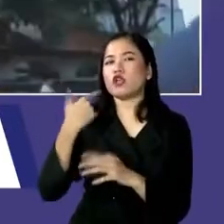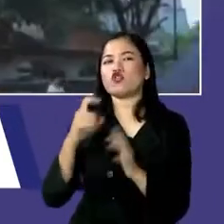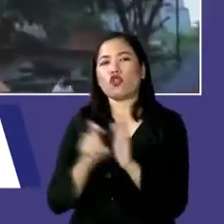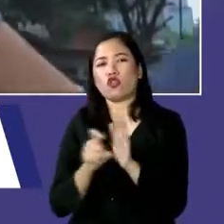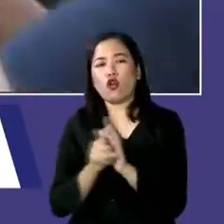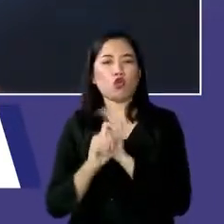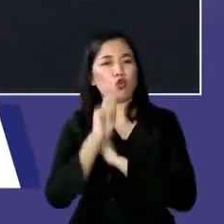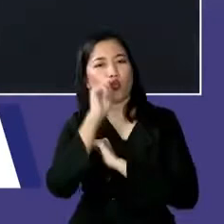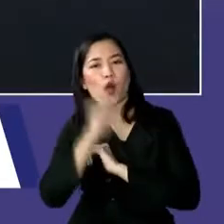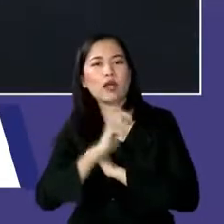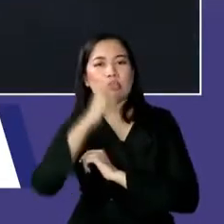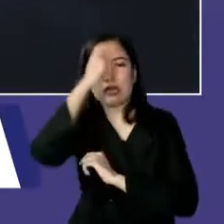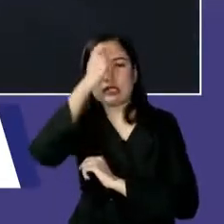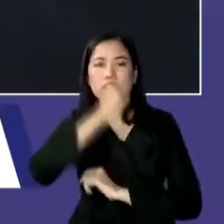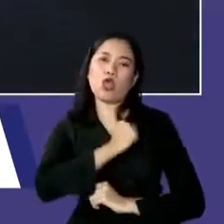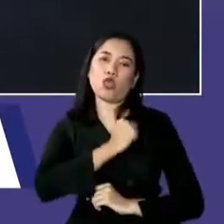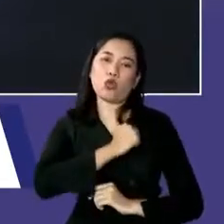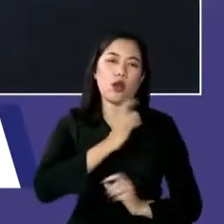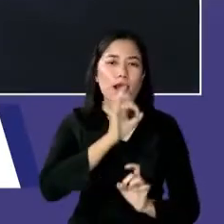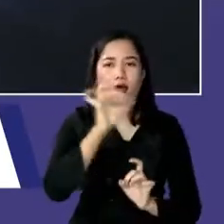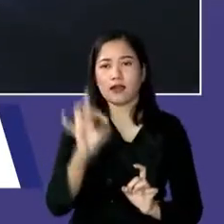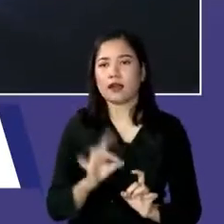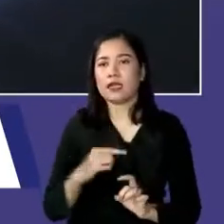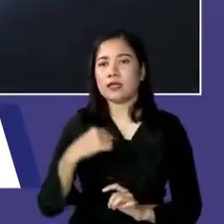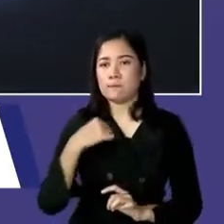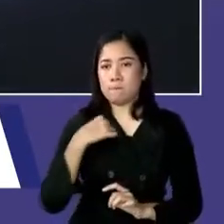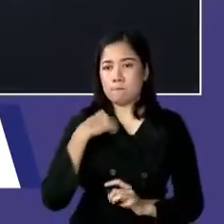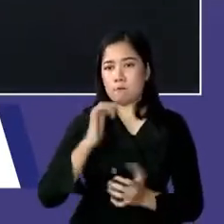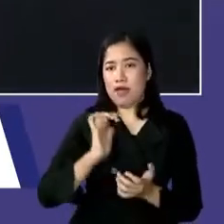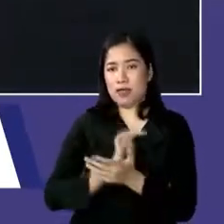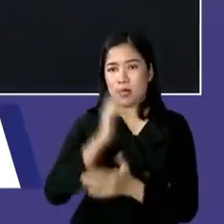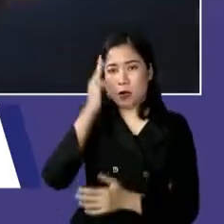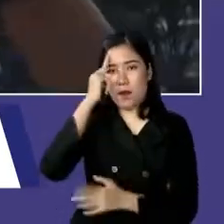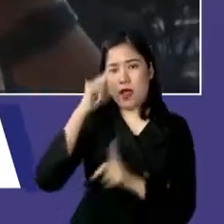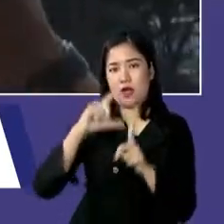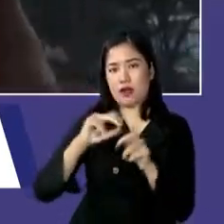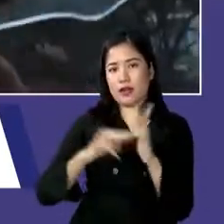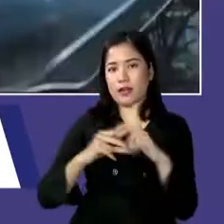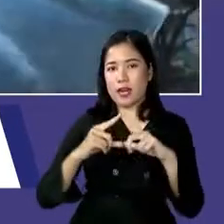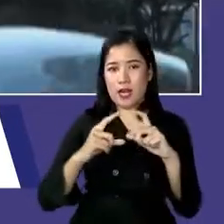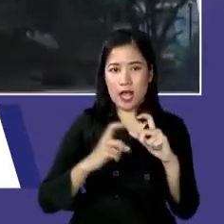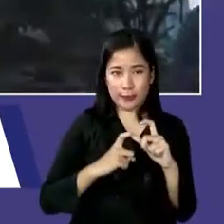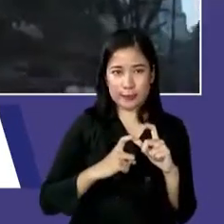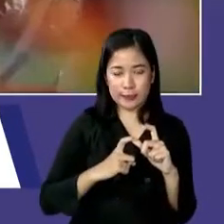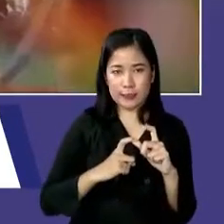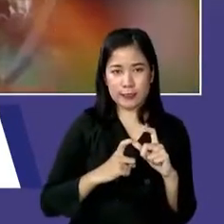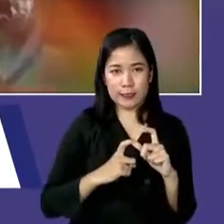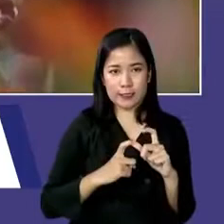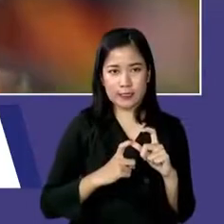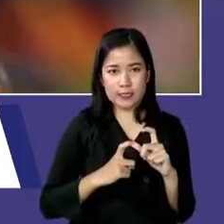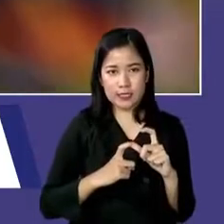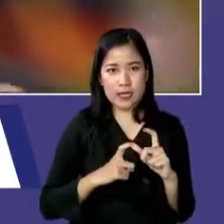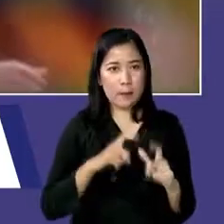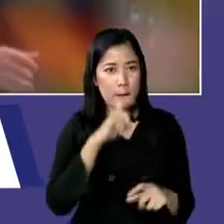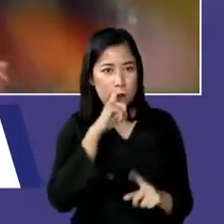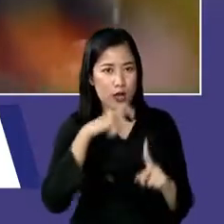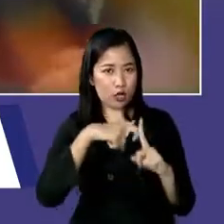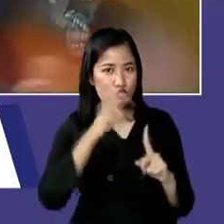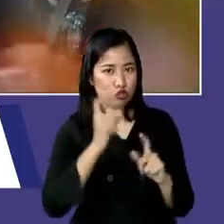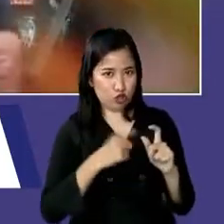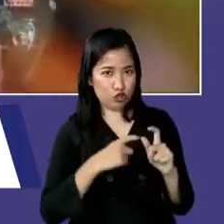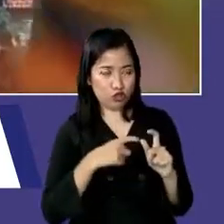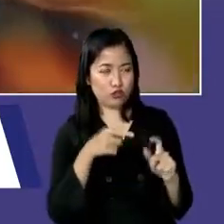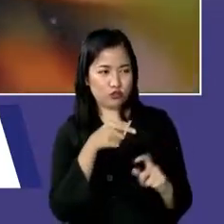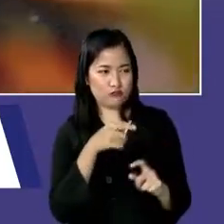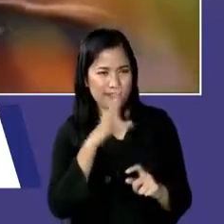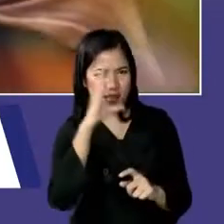eh aku sebagai mantan kepala Dinas bentuk tahu tentang peta penyakit tidak menular kita ya Pak ya